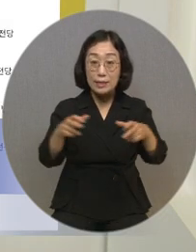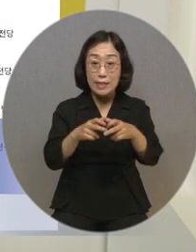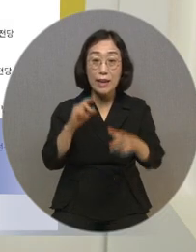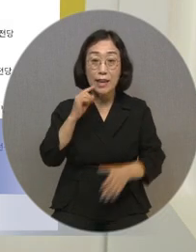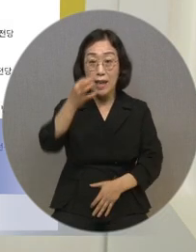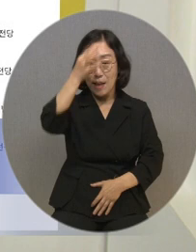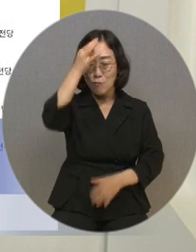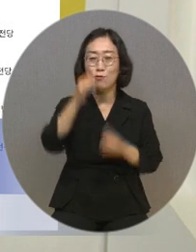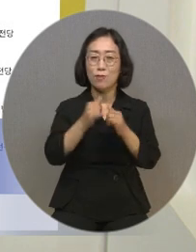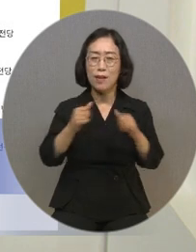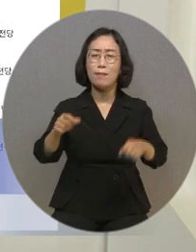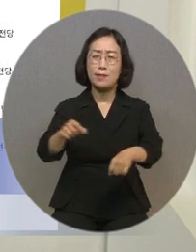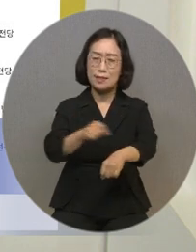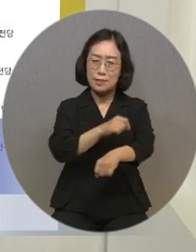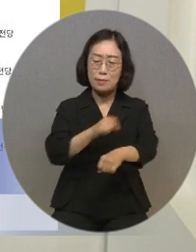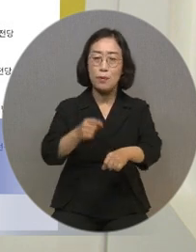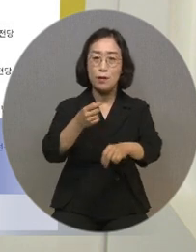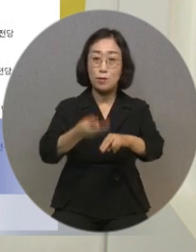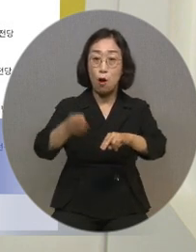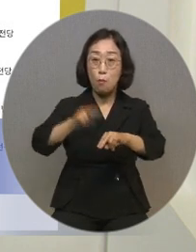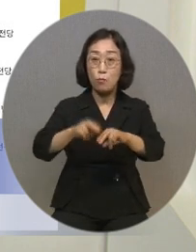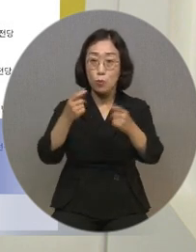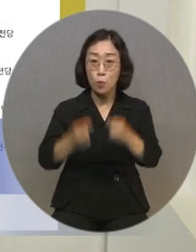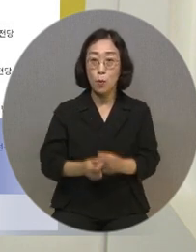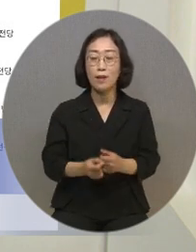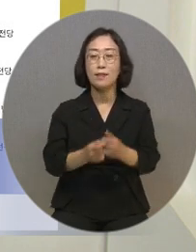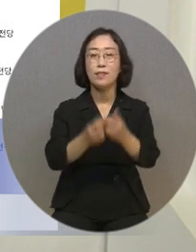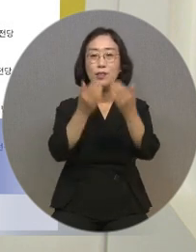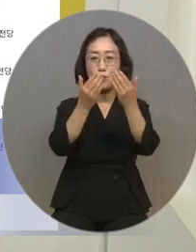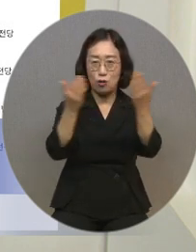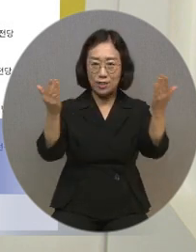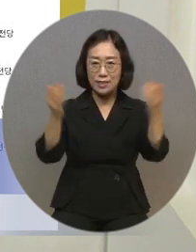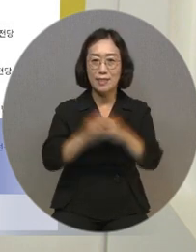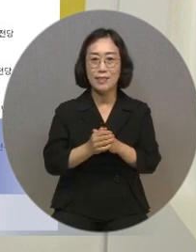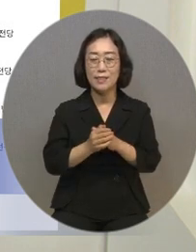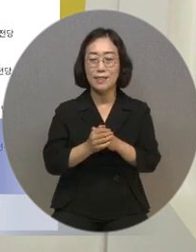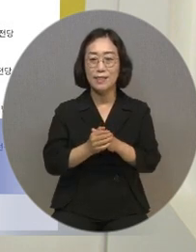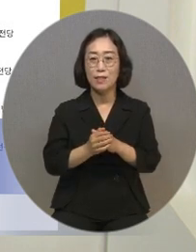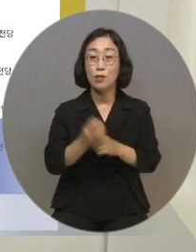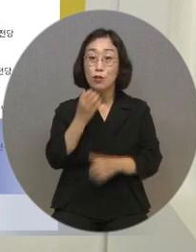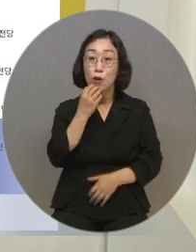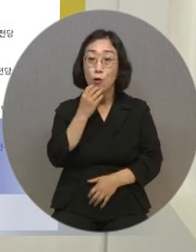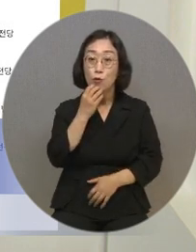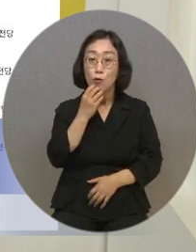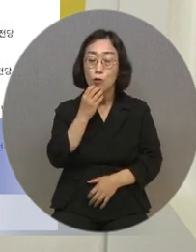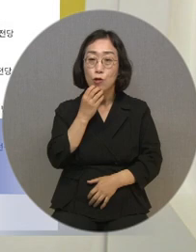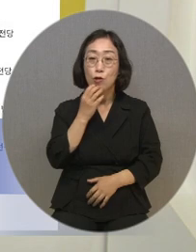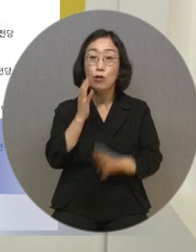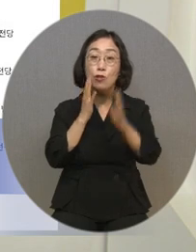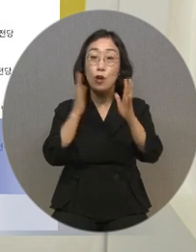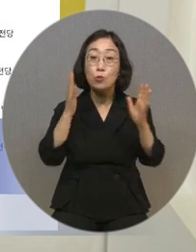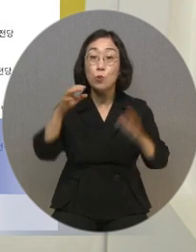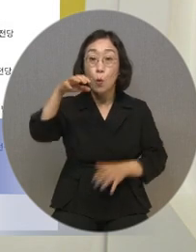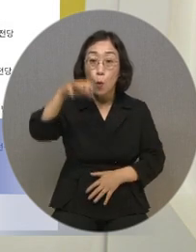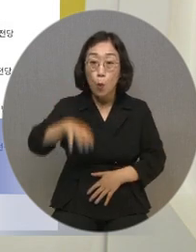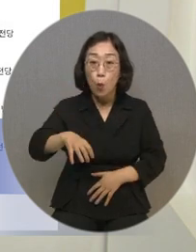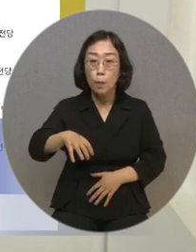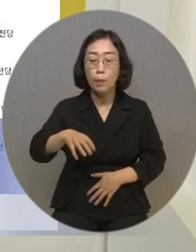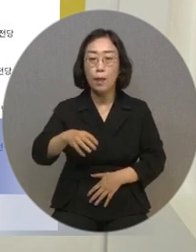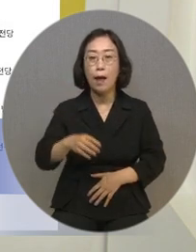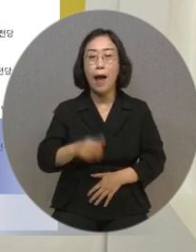예술인의 아주 특별한 선물전이 이달 23일부터 30일까지 서울 서초동 예술의전당 한가람